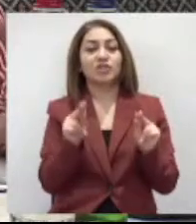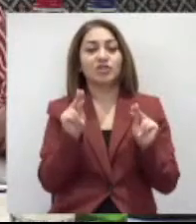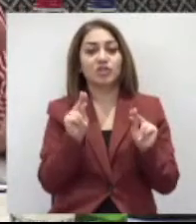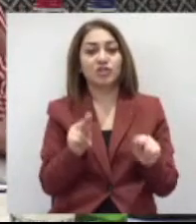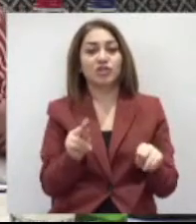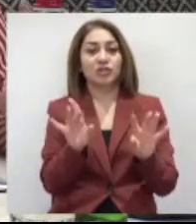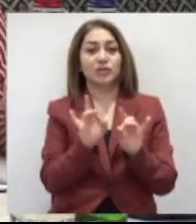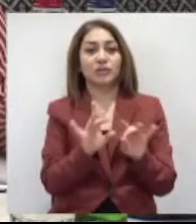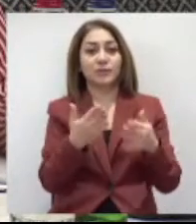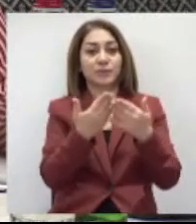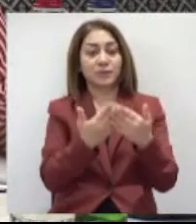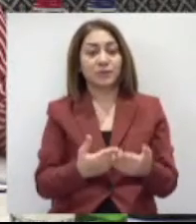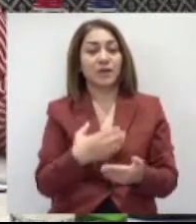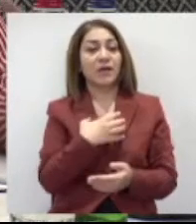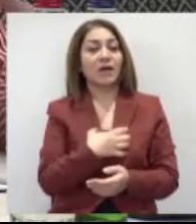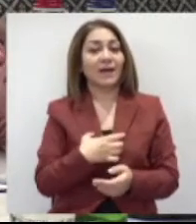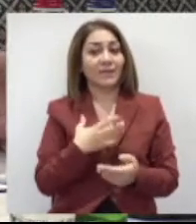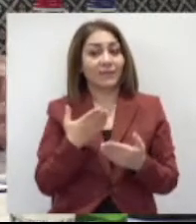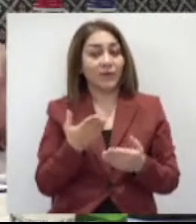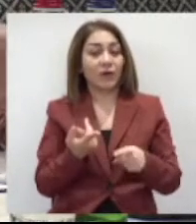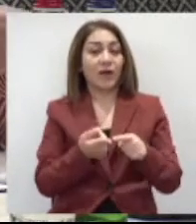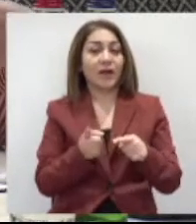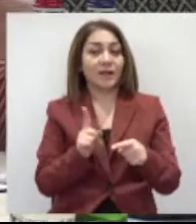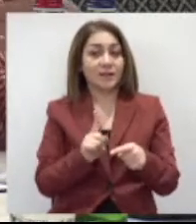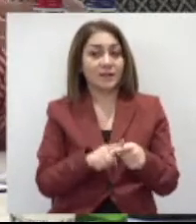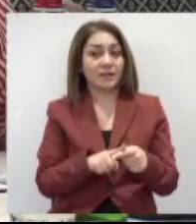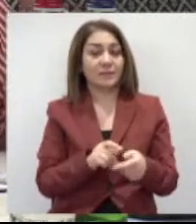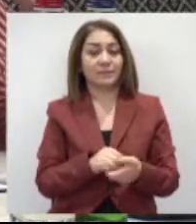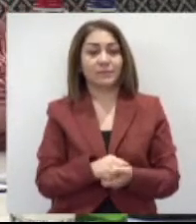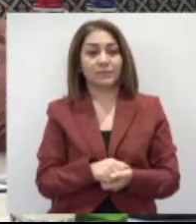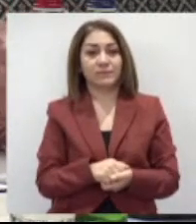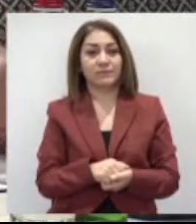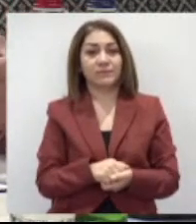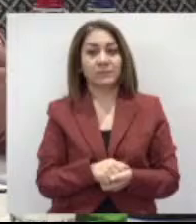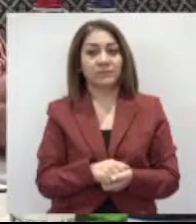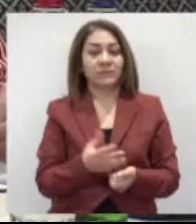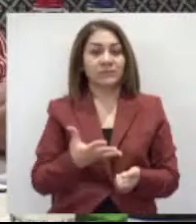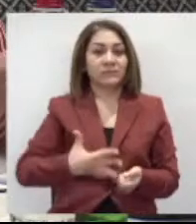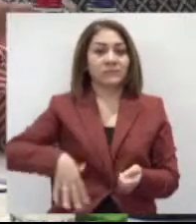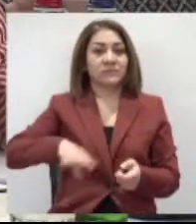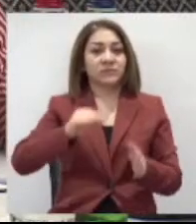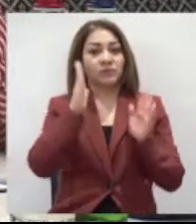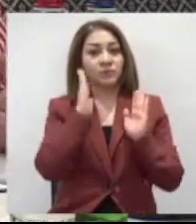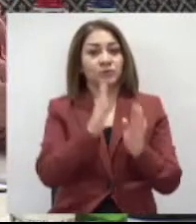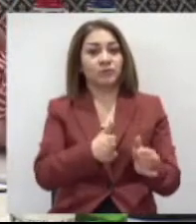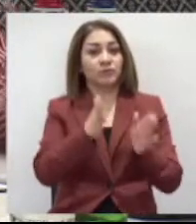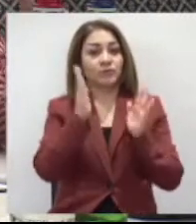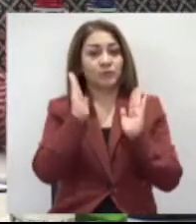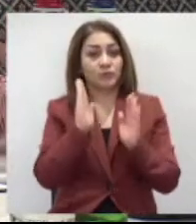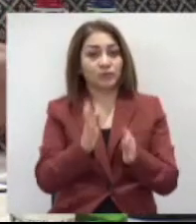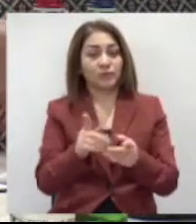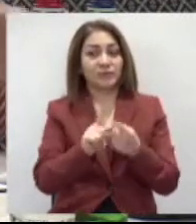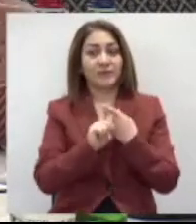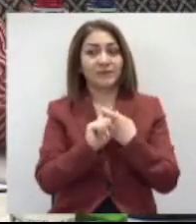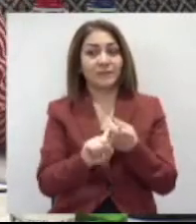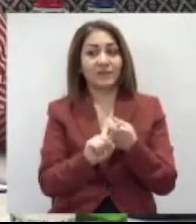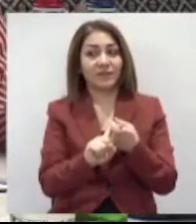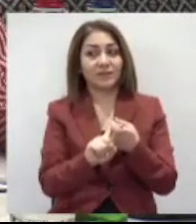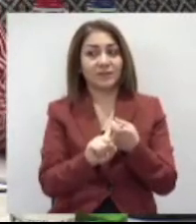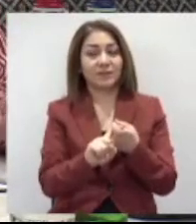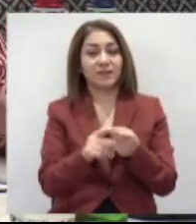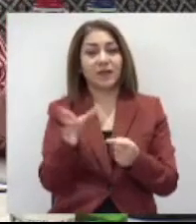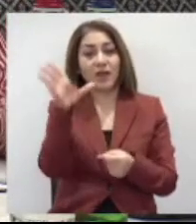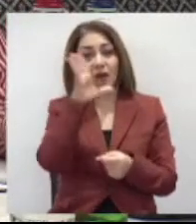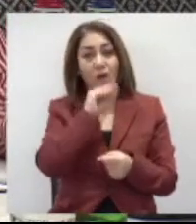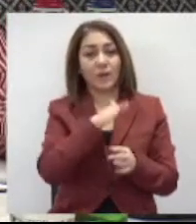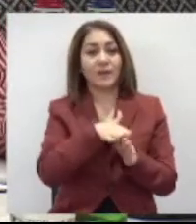ճիշտ ներկայացնելու տեսանկյունից այն է, որ իրականում սրանք այն բոլոր ուղություններն են, որոնց հետ կապված կարող